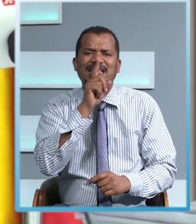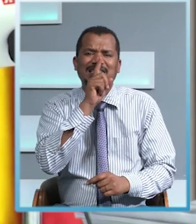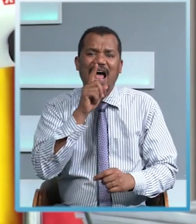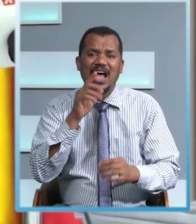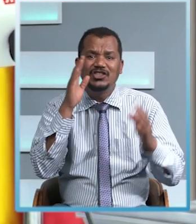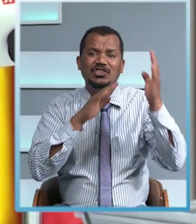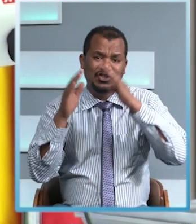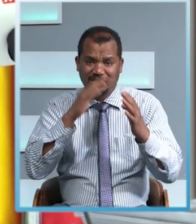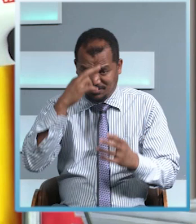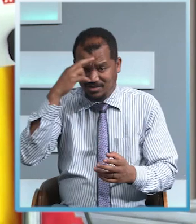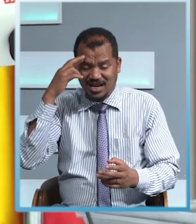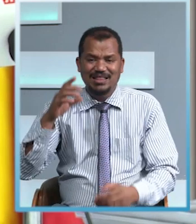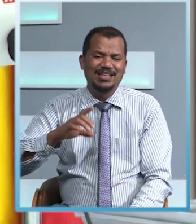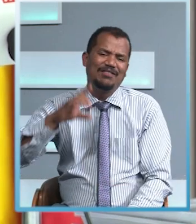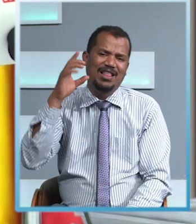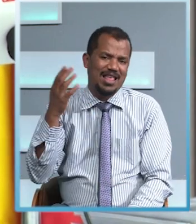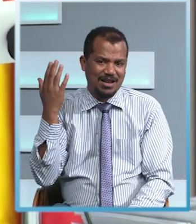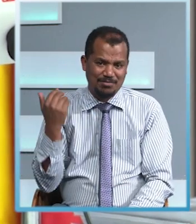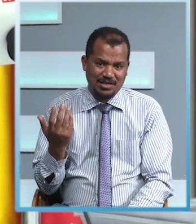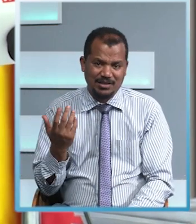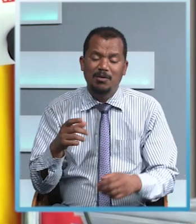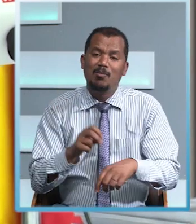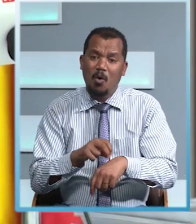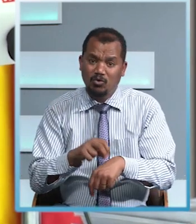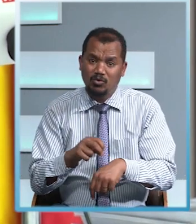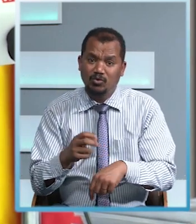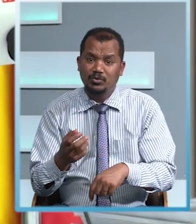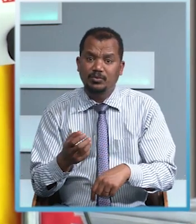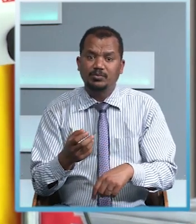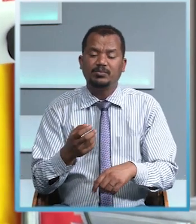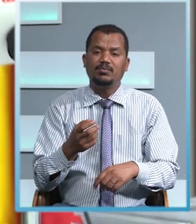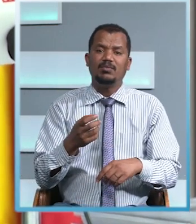ያው የጸጥታው ችግር ከፍተኛ ስለነበር በወቅቱ